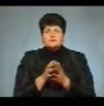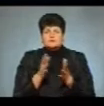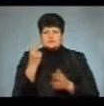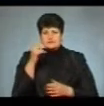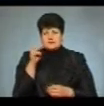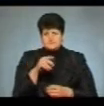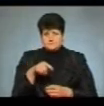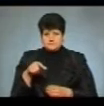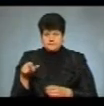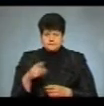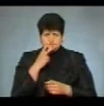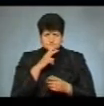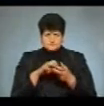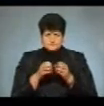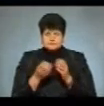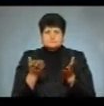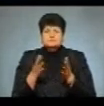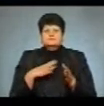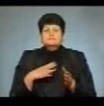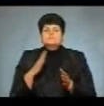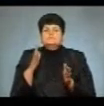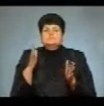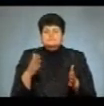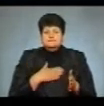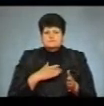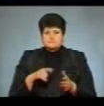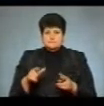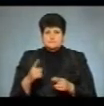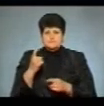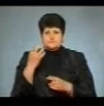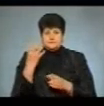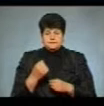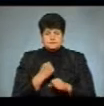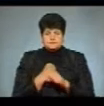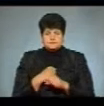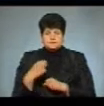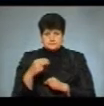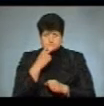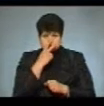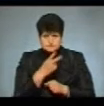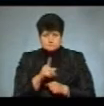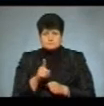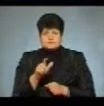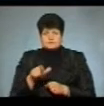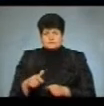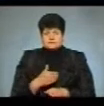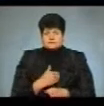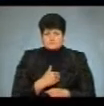бачимо результати цього опитування, тобто які очікування наших людей в перші 100 днів роботи президента. Бачимо, що вони очікують